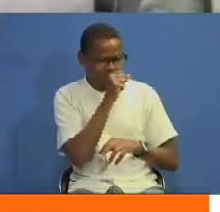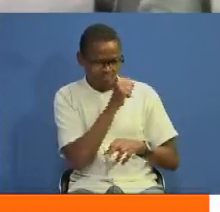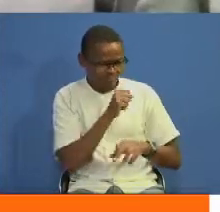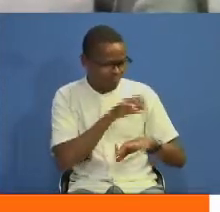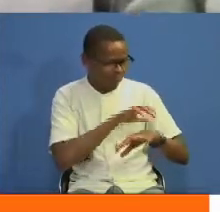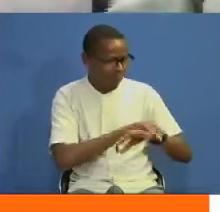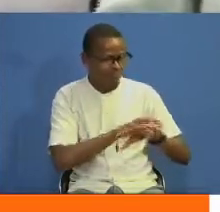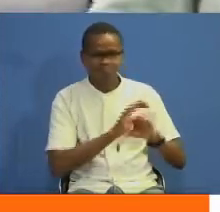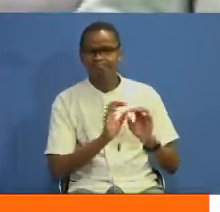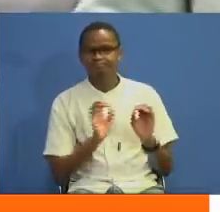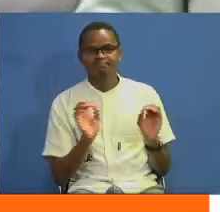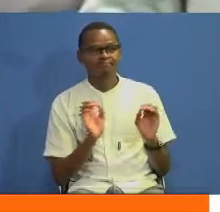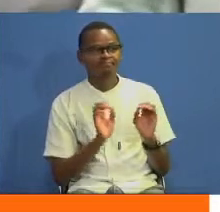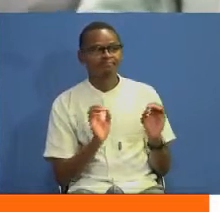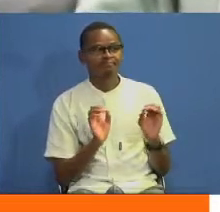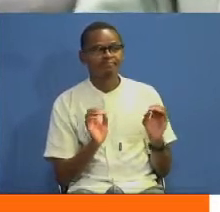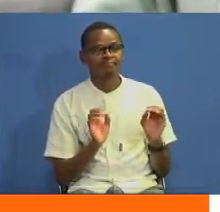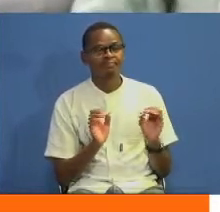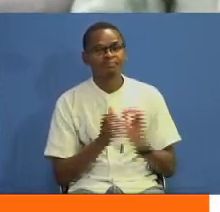hatukumuona pahali.